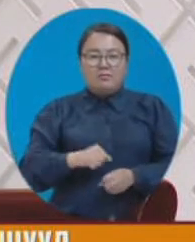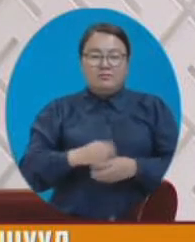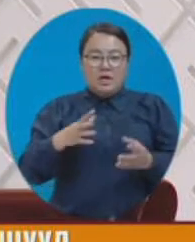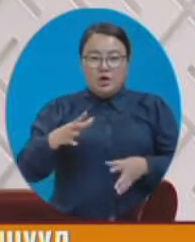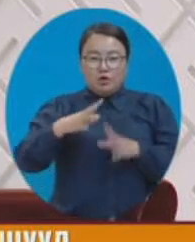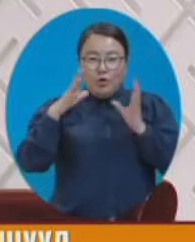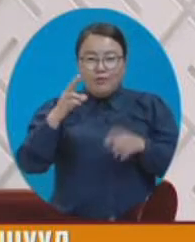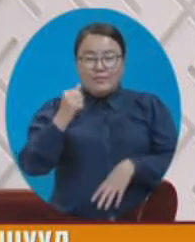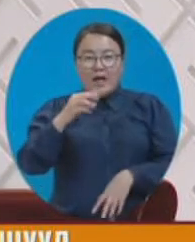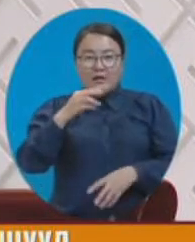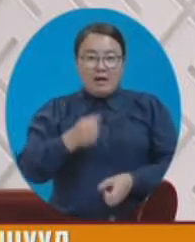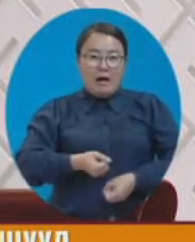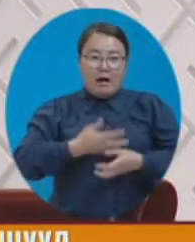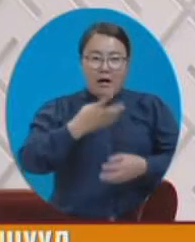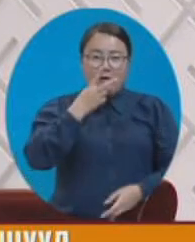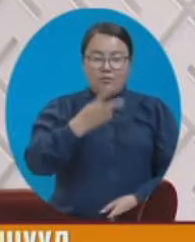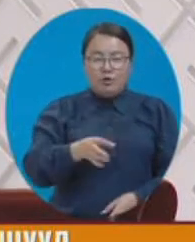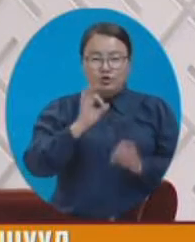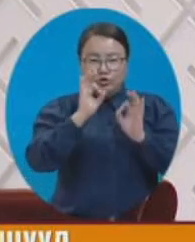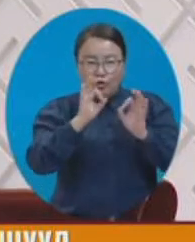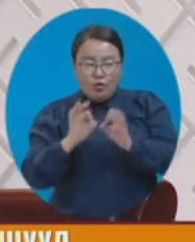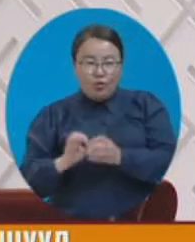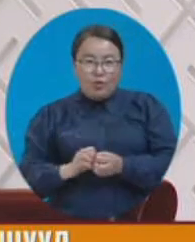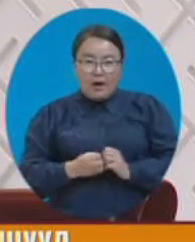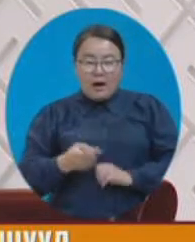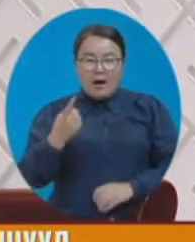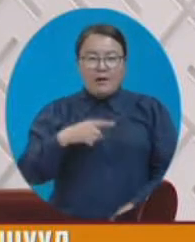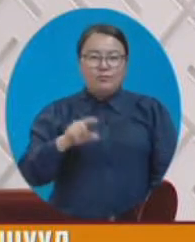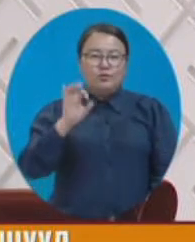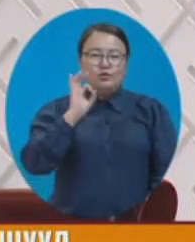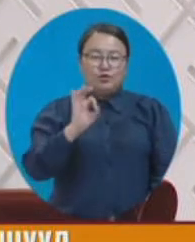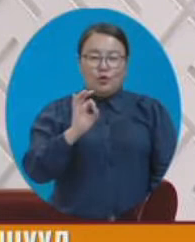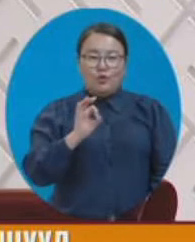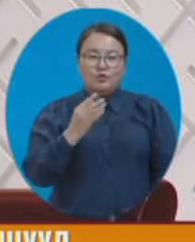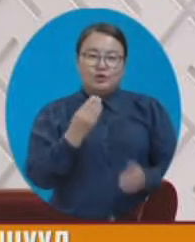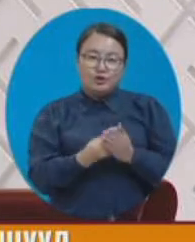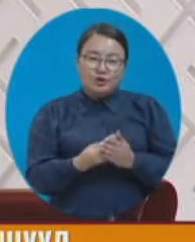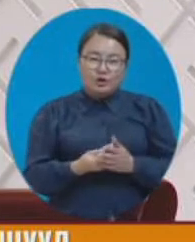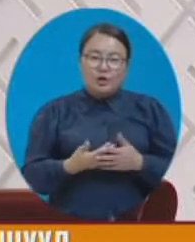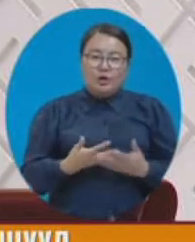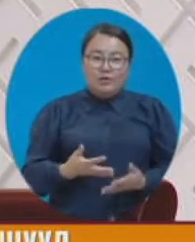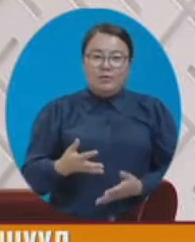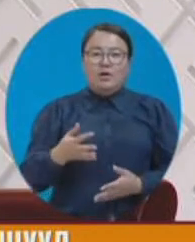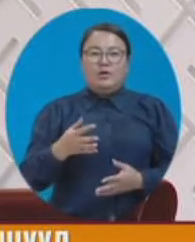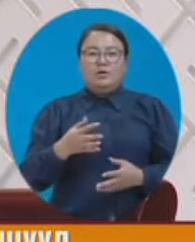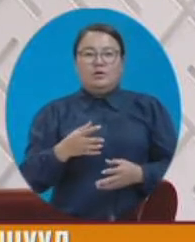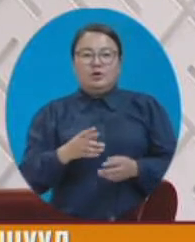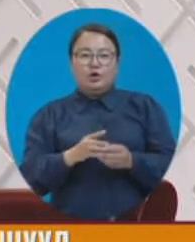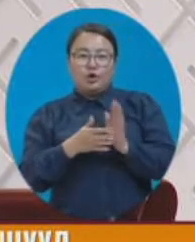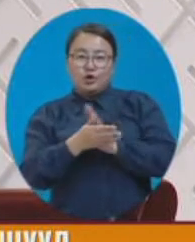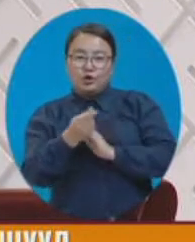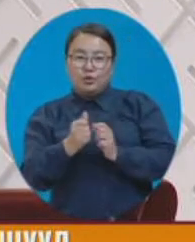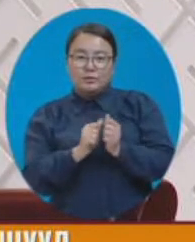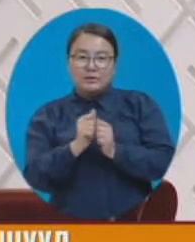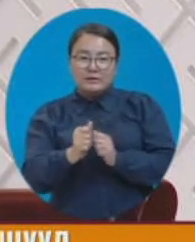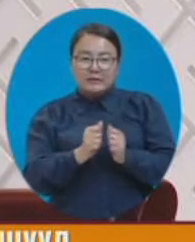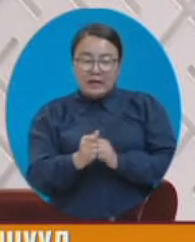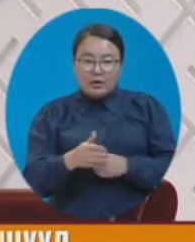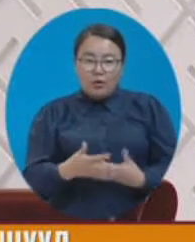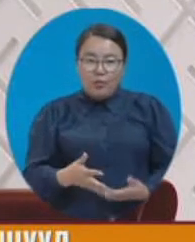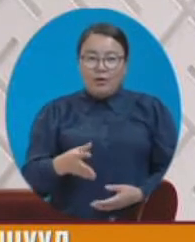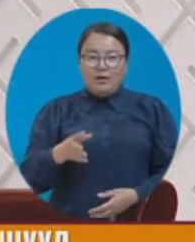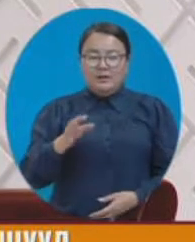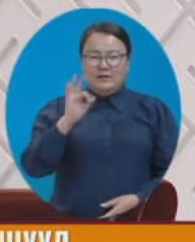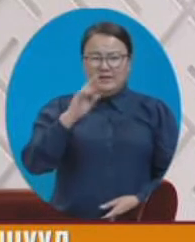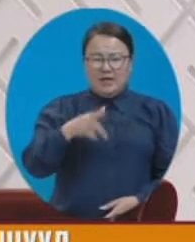Энэ big data бүрдүүлснээр аналитик бид нар зөв хийж иж дор яж хамгийн зөв жишээ одоо зөв жишээлбэл төсвийн зардлаа бол